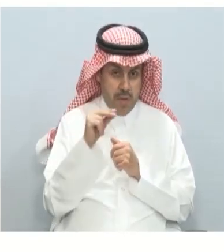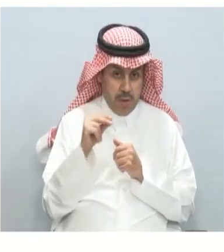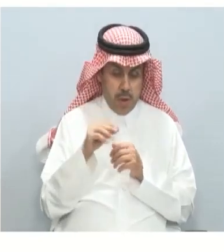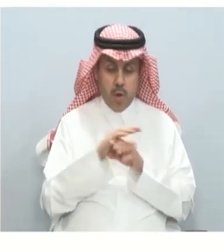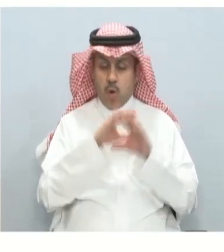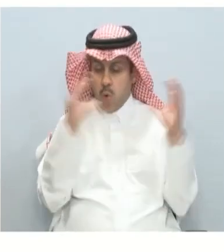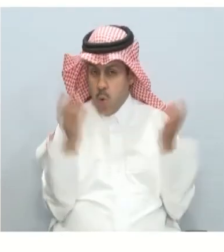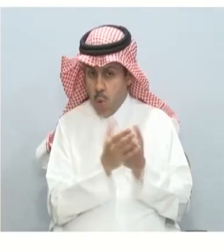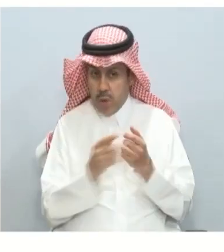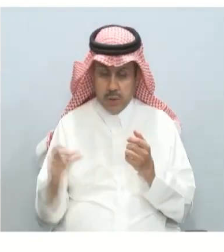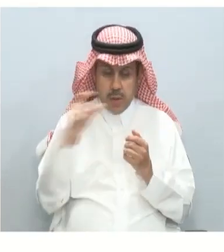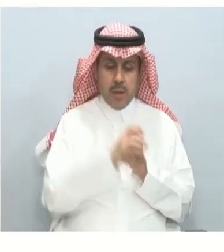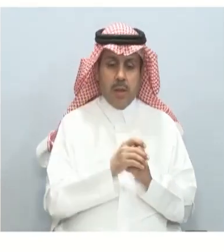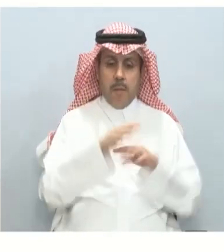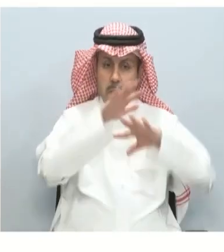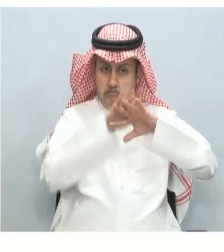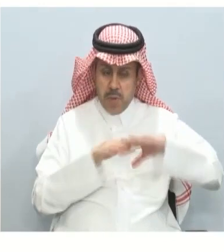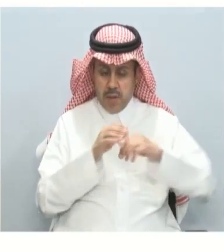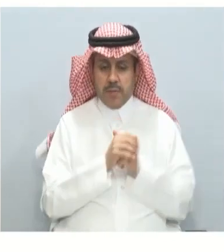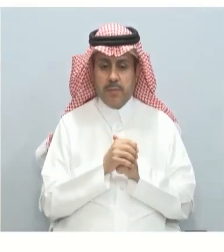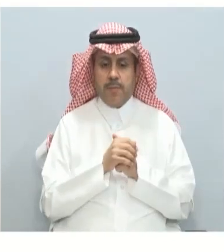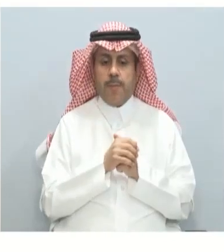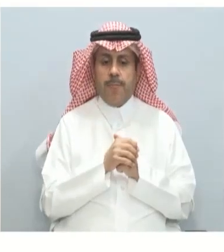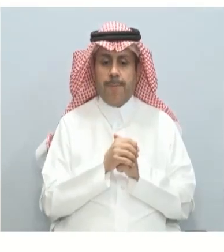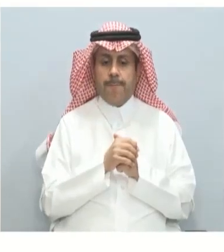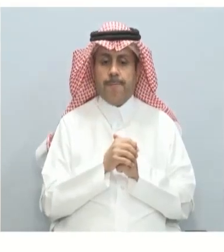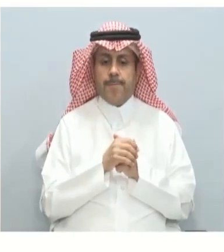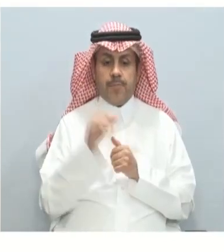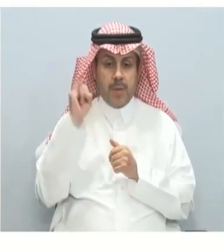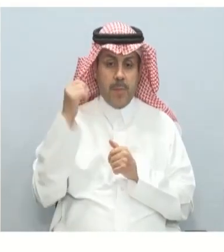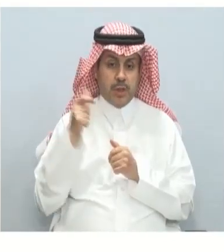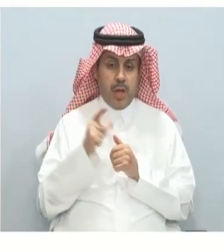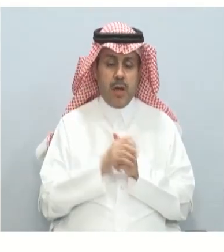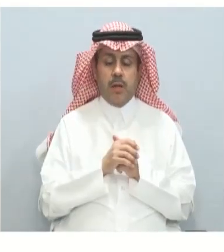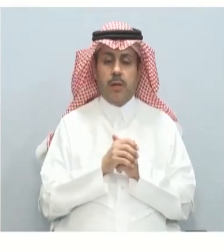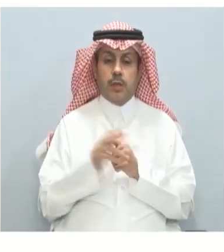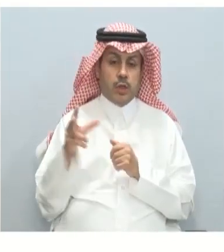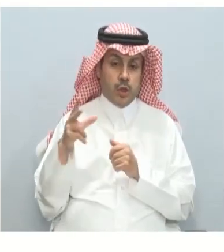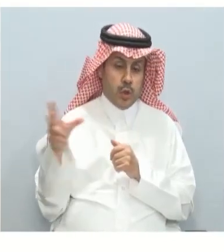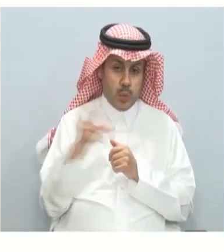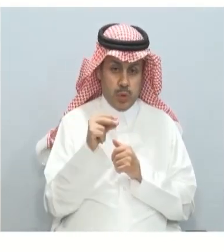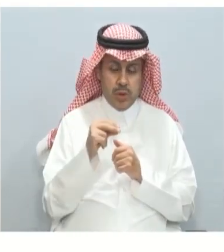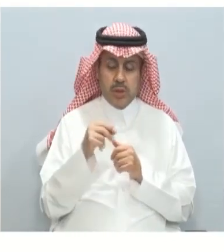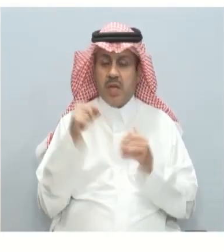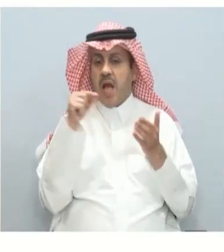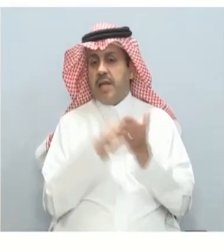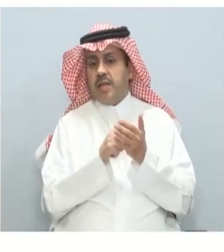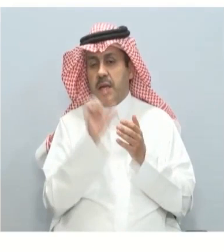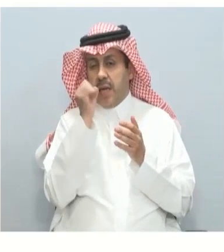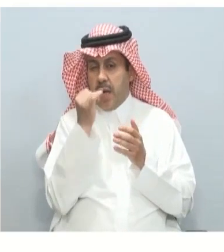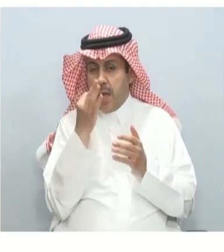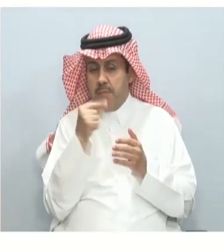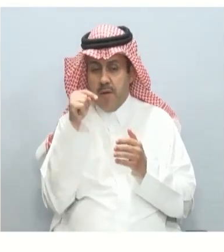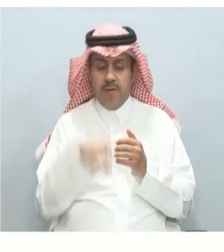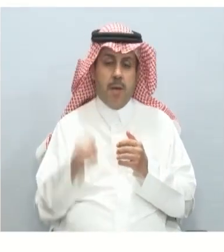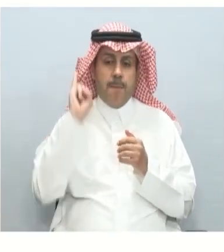كل داله فيما ياتي بيانيا نفس الشيء هنا اول شيء طبعا نوجد المجال عشان نوجد اصغر قيمه في المجال